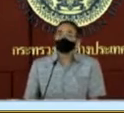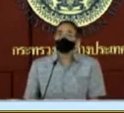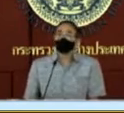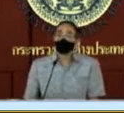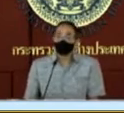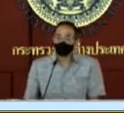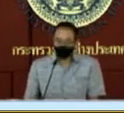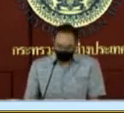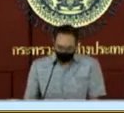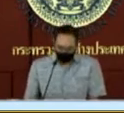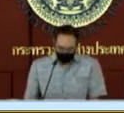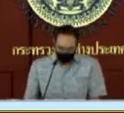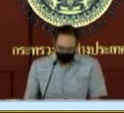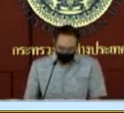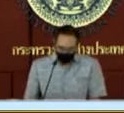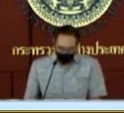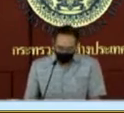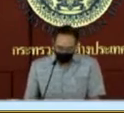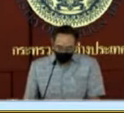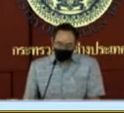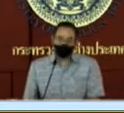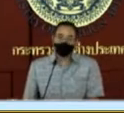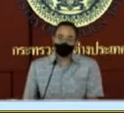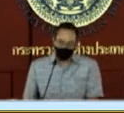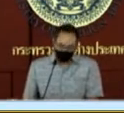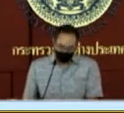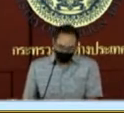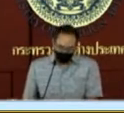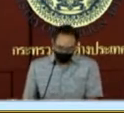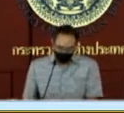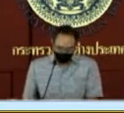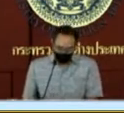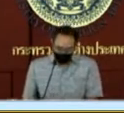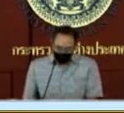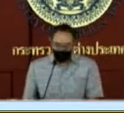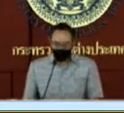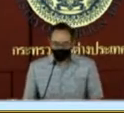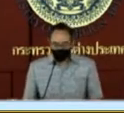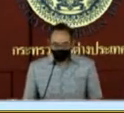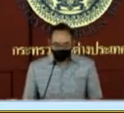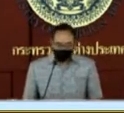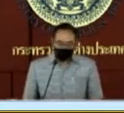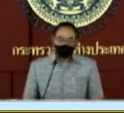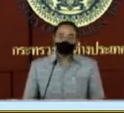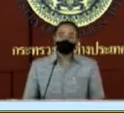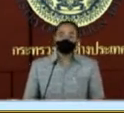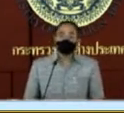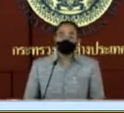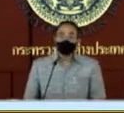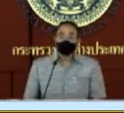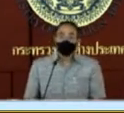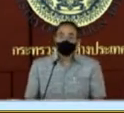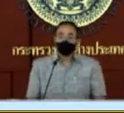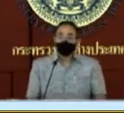ครับไม่ว่าจะเป็น Facebook Instagram Twitter หรือ LinkedIn นะครับ